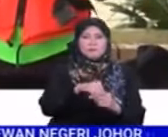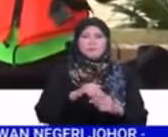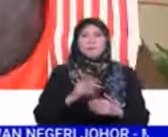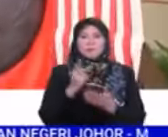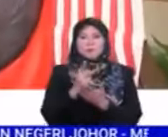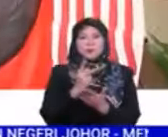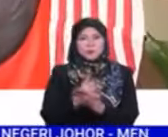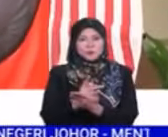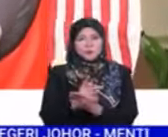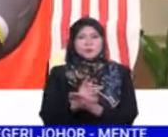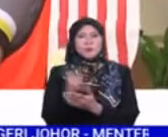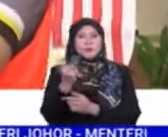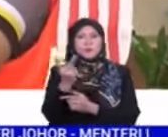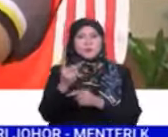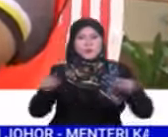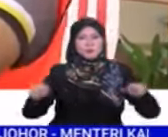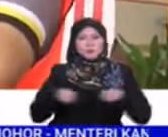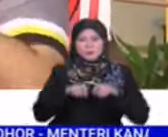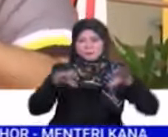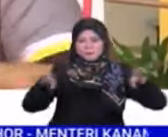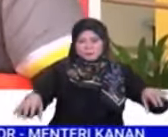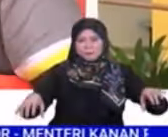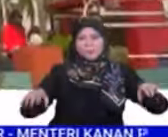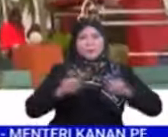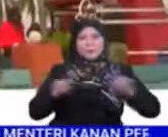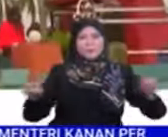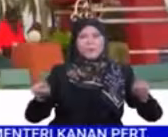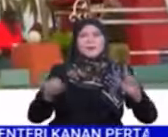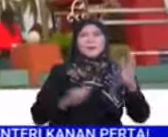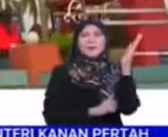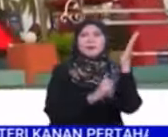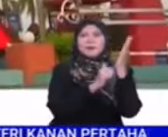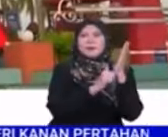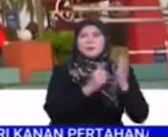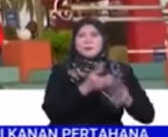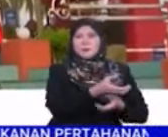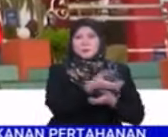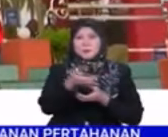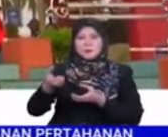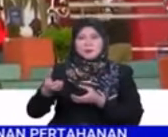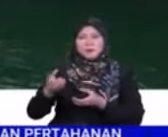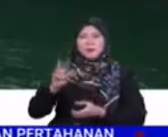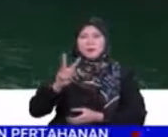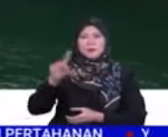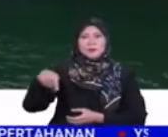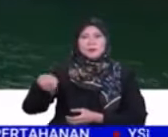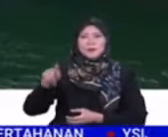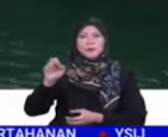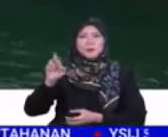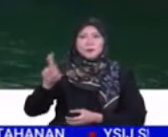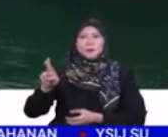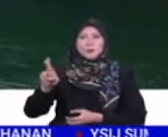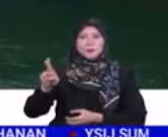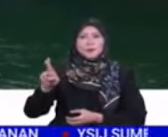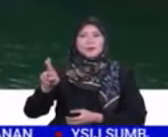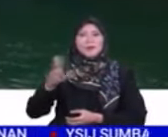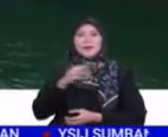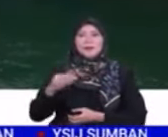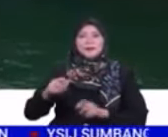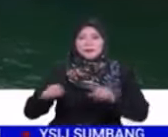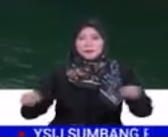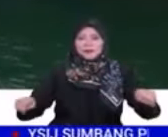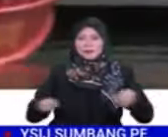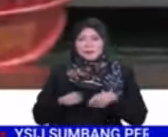Kursus dilaksanakan di dua lokasi berbeza, iaitu di Akademi Bomba dan Penyelamat Malaysia Wilayah Timur Wakaf Tapai dan Tasik